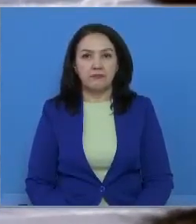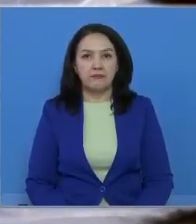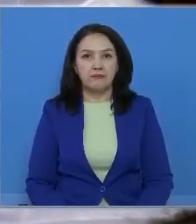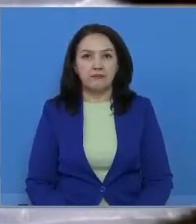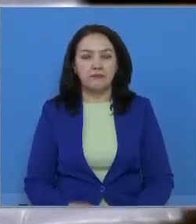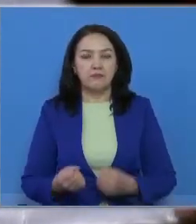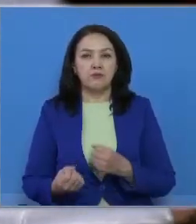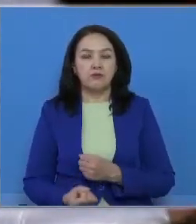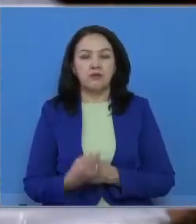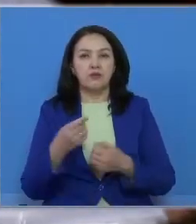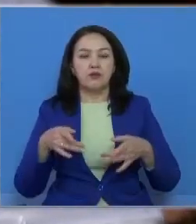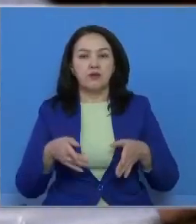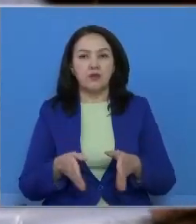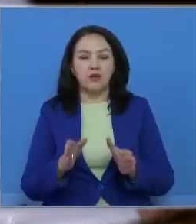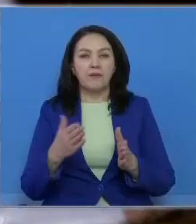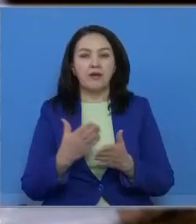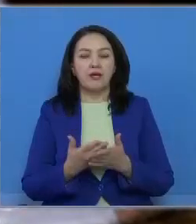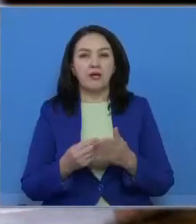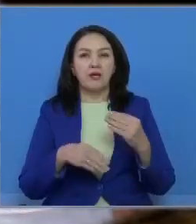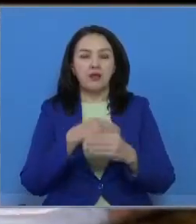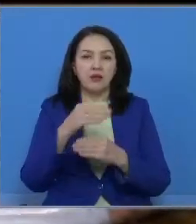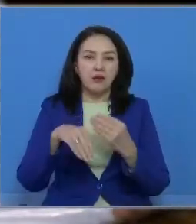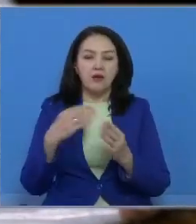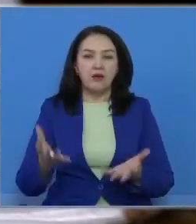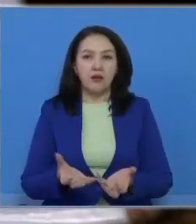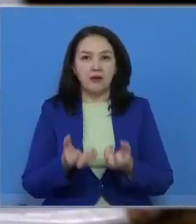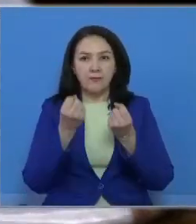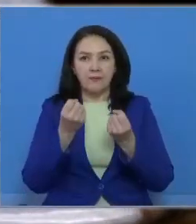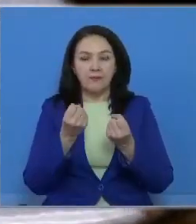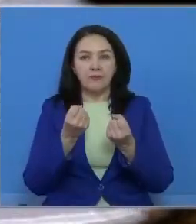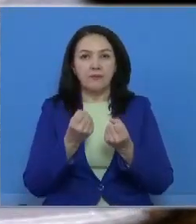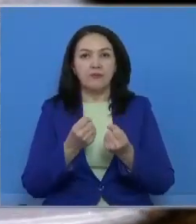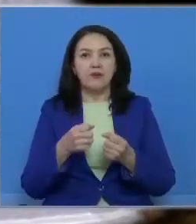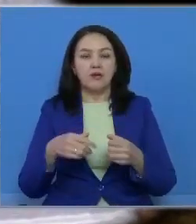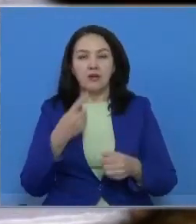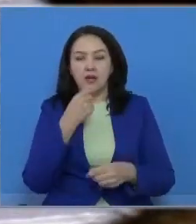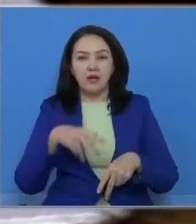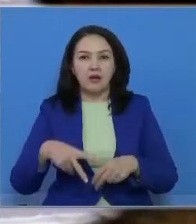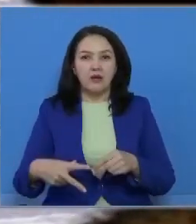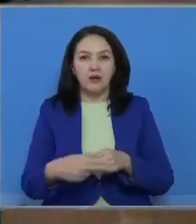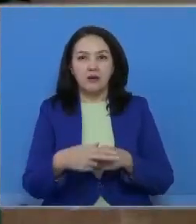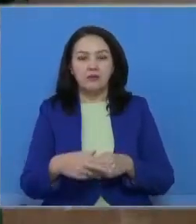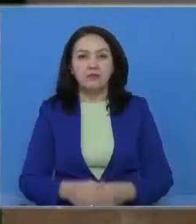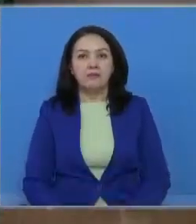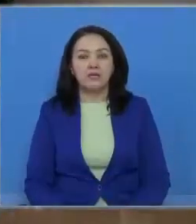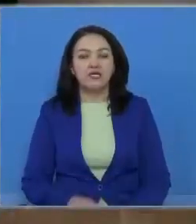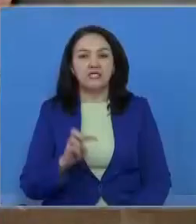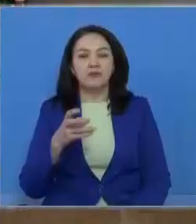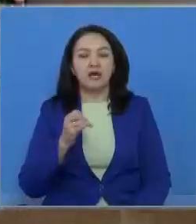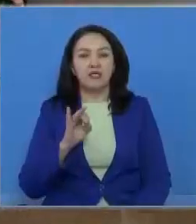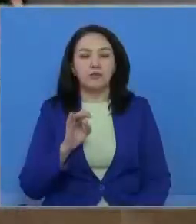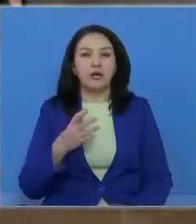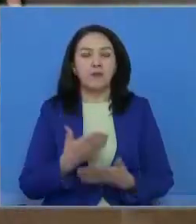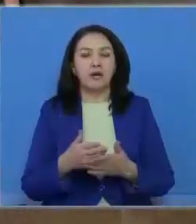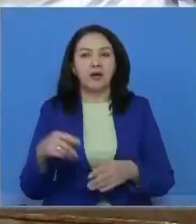Dünyaya gelgende yetegime orap, köterip alıp, kindigin özüm kesip edim. Есет Батыр